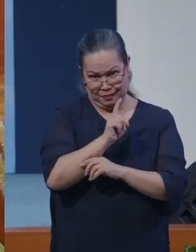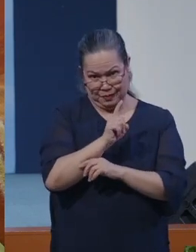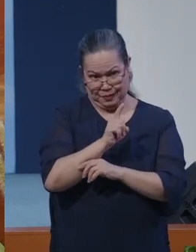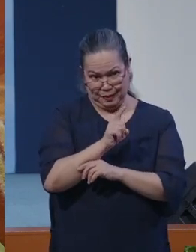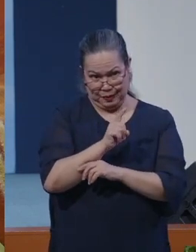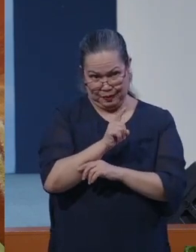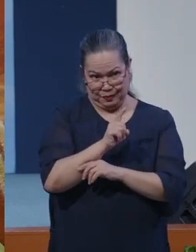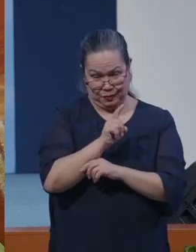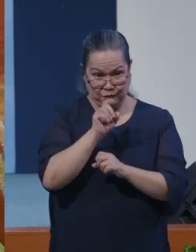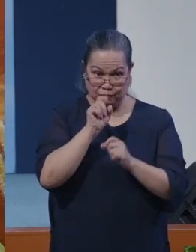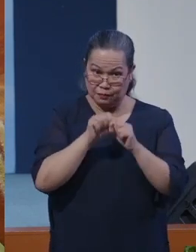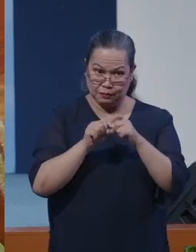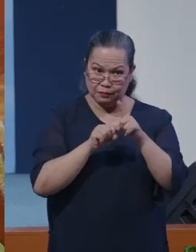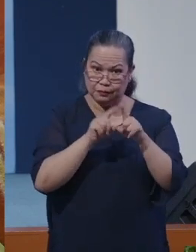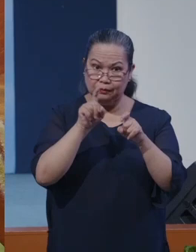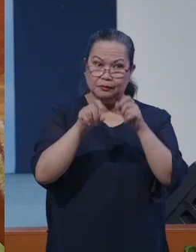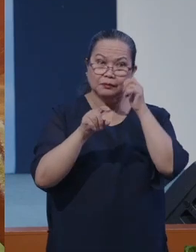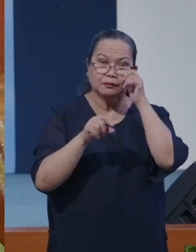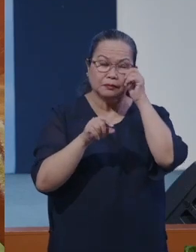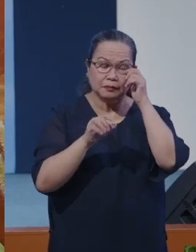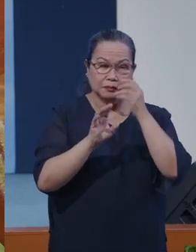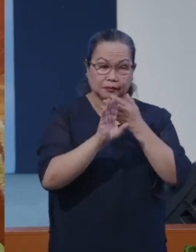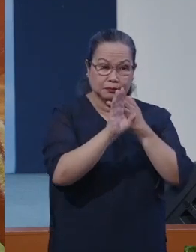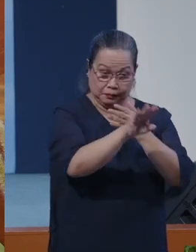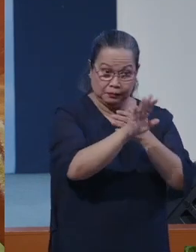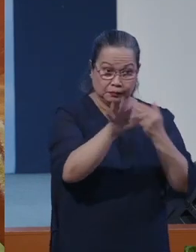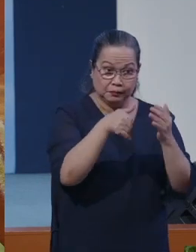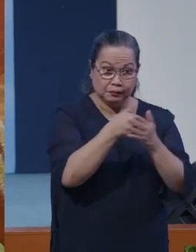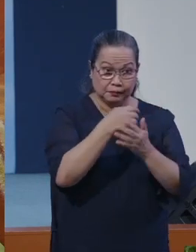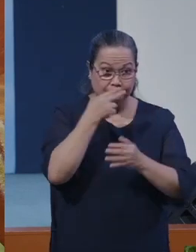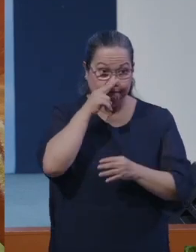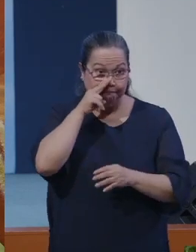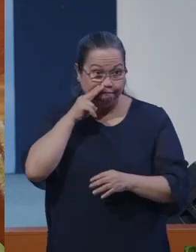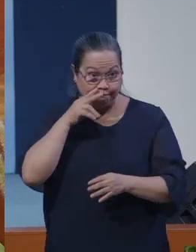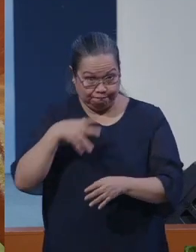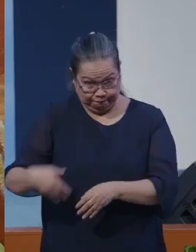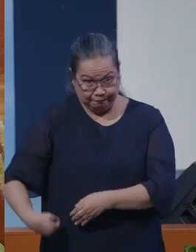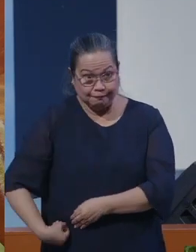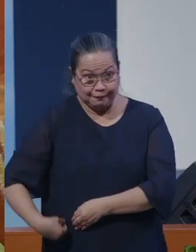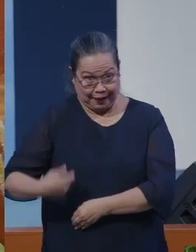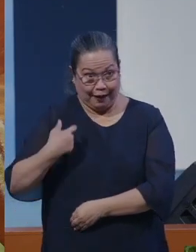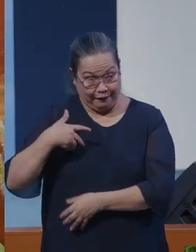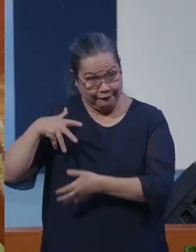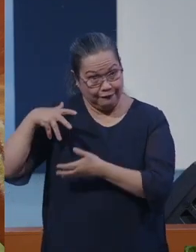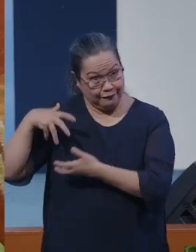Sa palagay niyo ba, nung isoli niya lahat yung kanyang pandaraya, meron pang natira sa kanya?